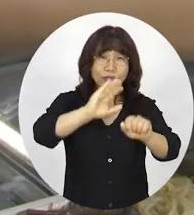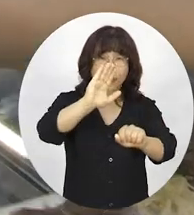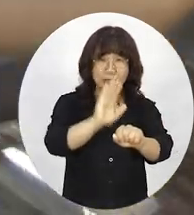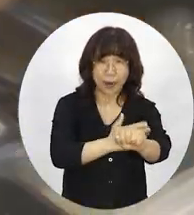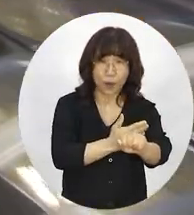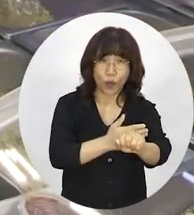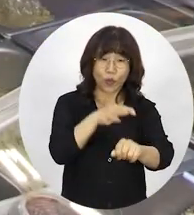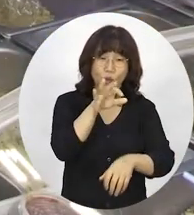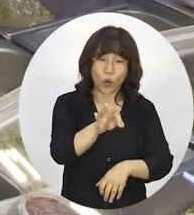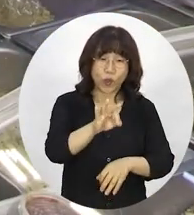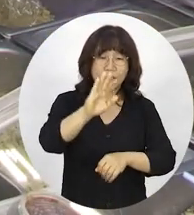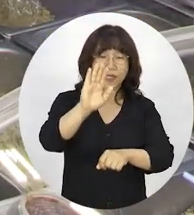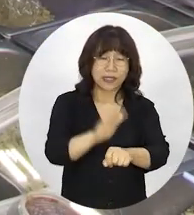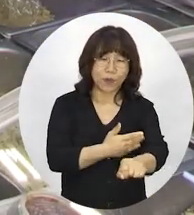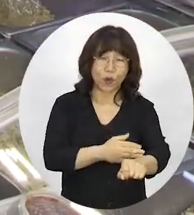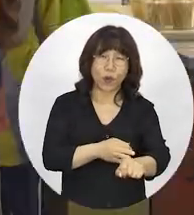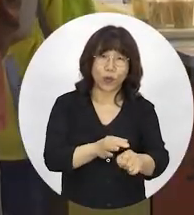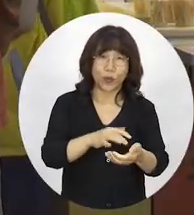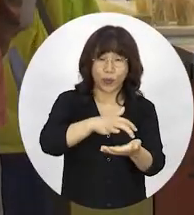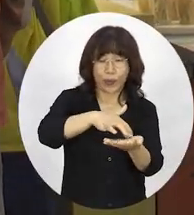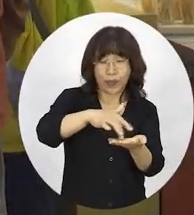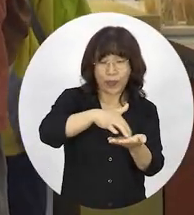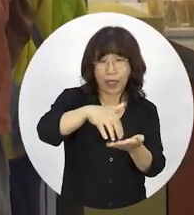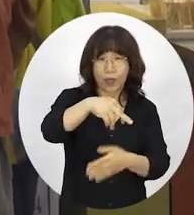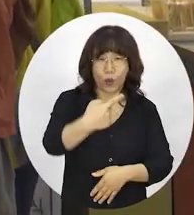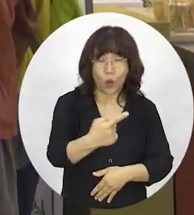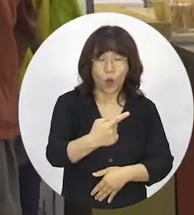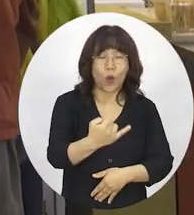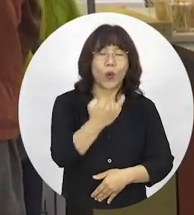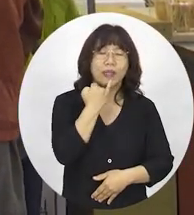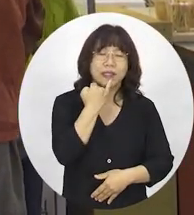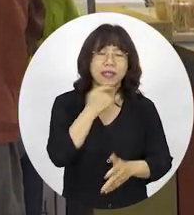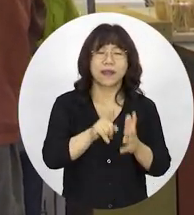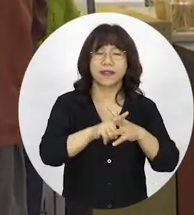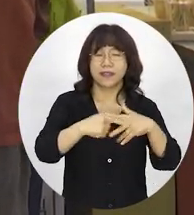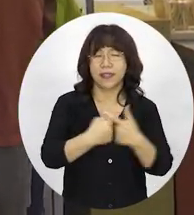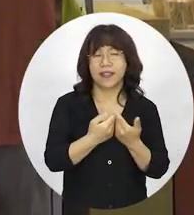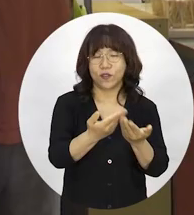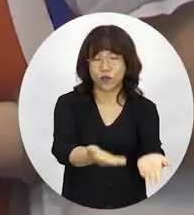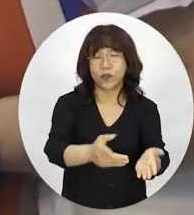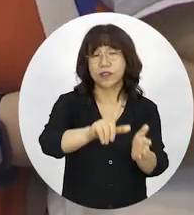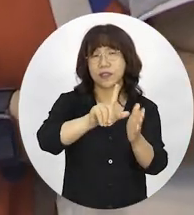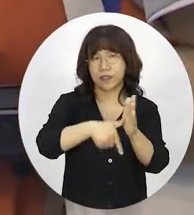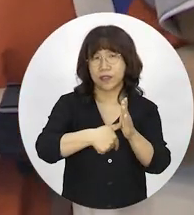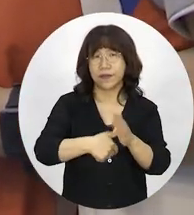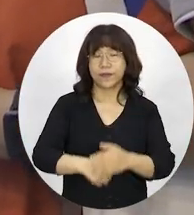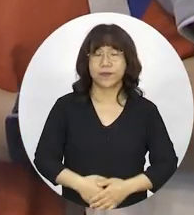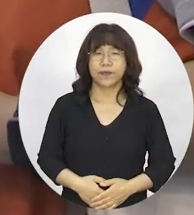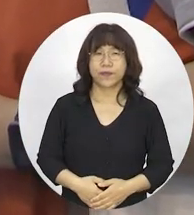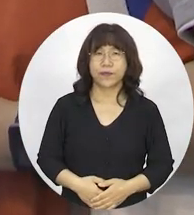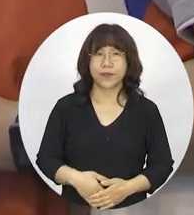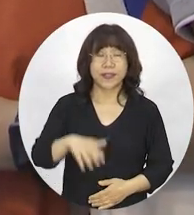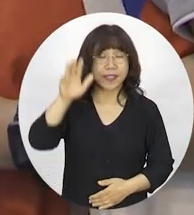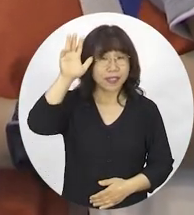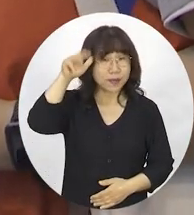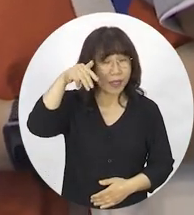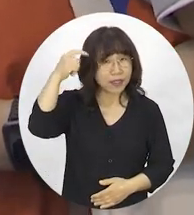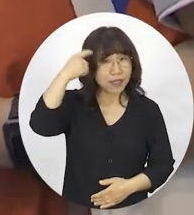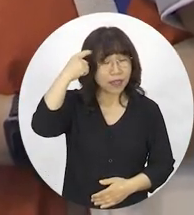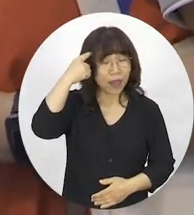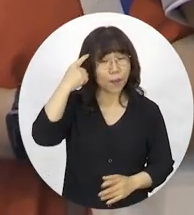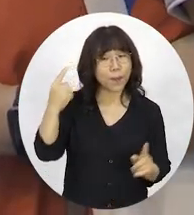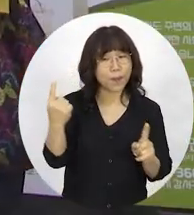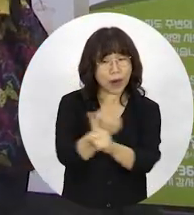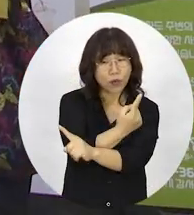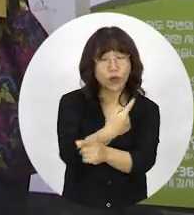건네주거나 거래 금액에 오차가 생겨도 서로 자연스럽게 이해하고 운영하는 의미 있는 시간을 가졌습니다. 또한